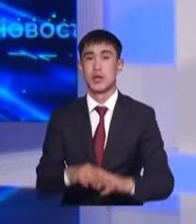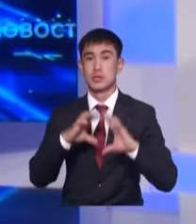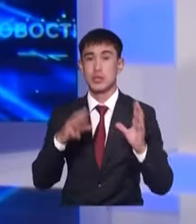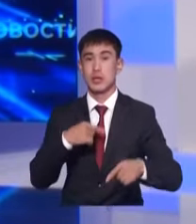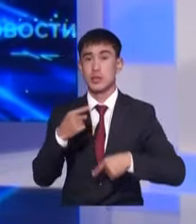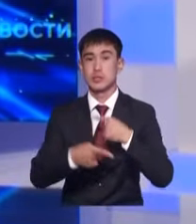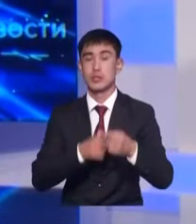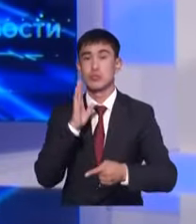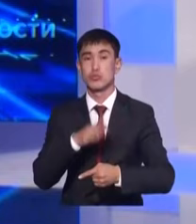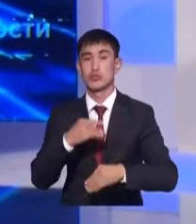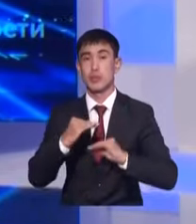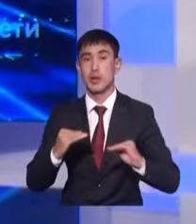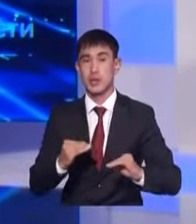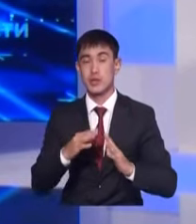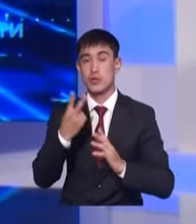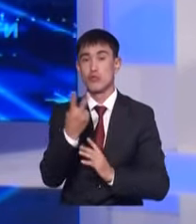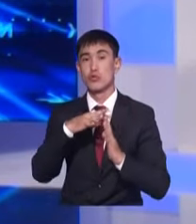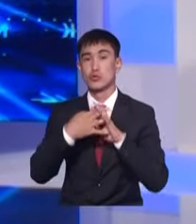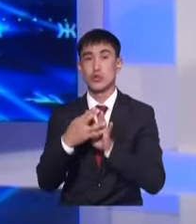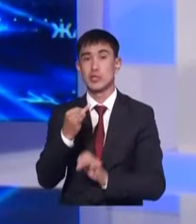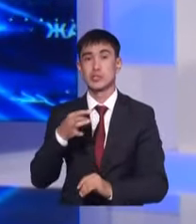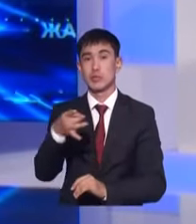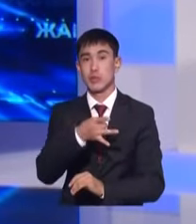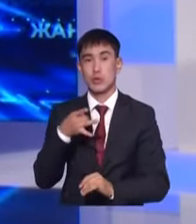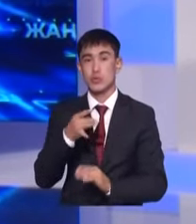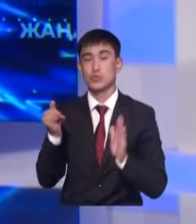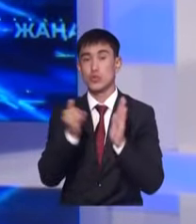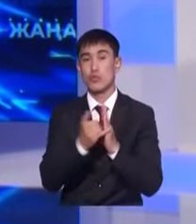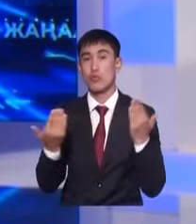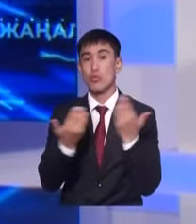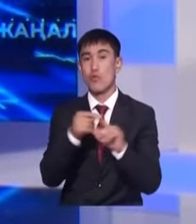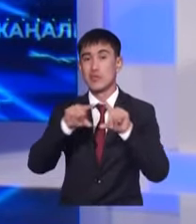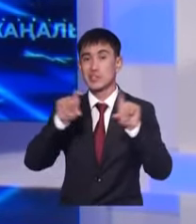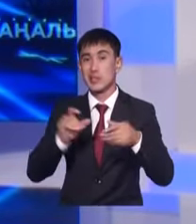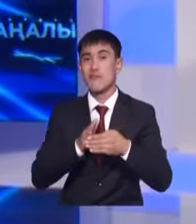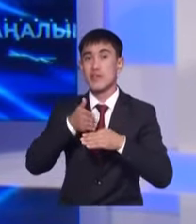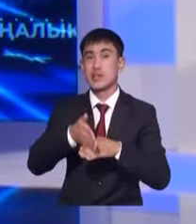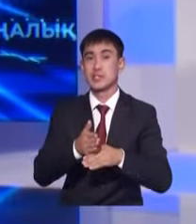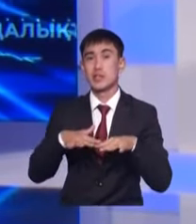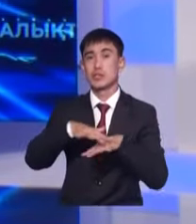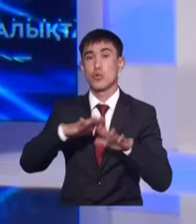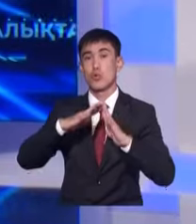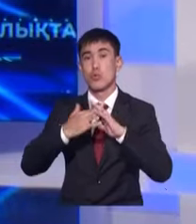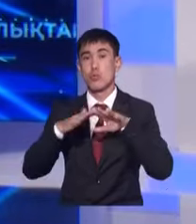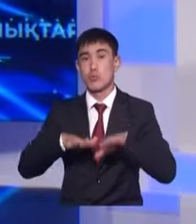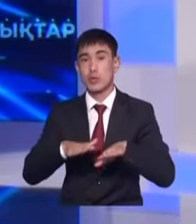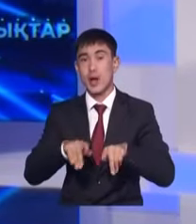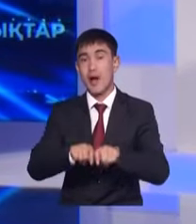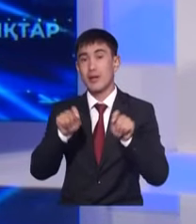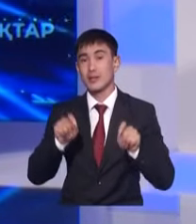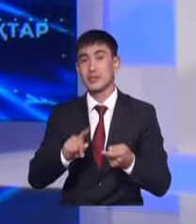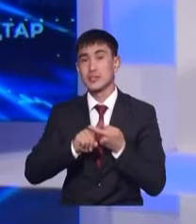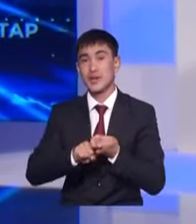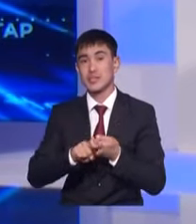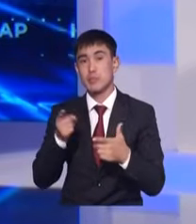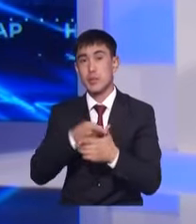Сохраняя наследие для будущих поколений, в двух селах Илийского района установлены новые стелы на въезде в населенные пункты. Их